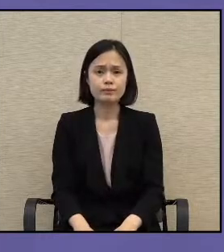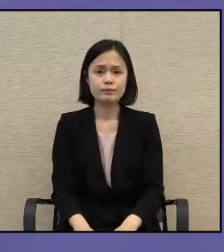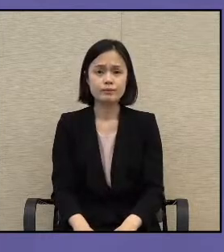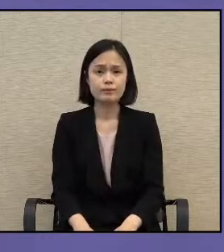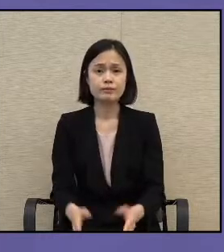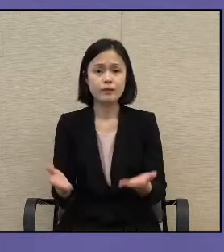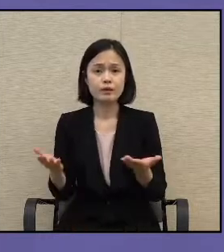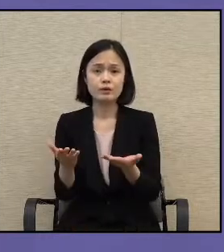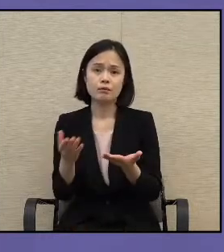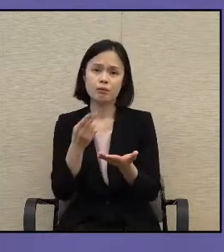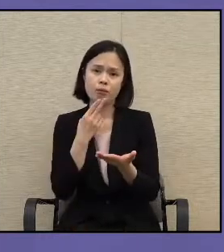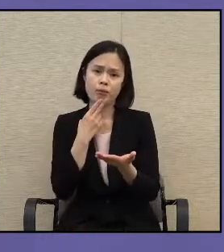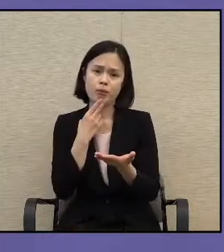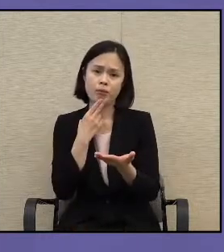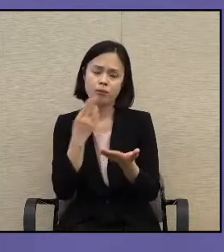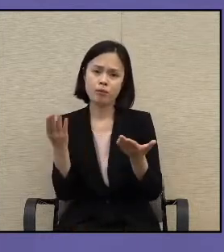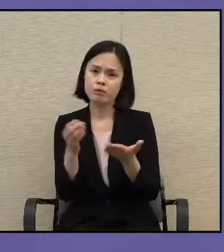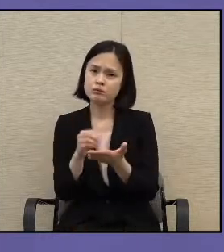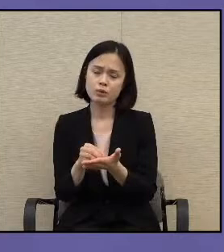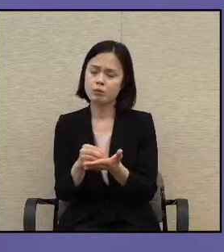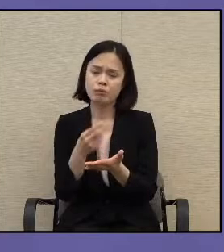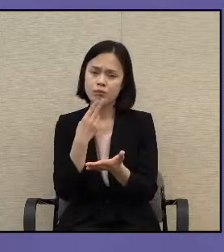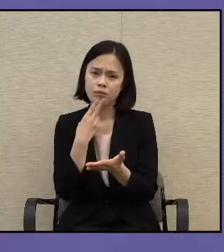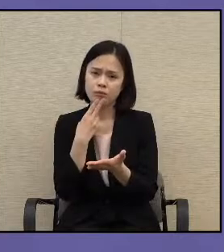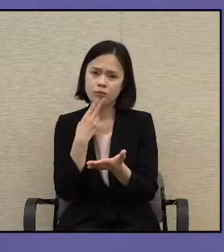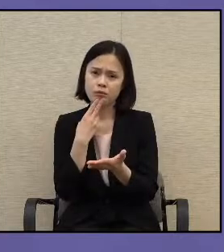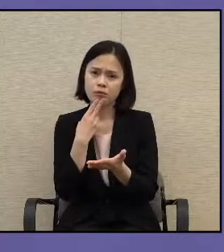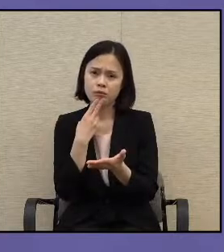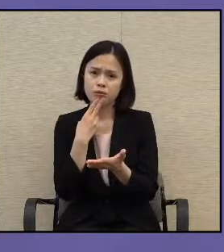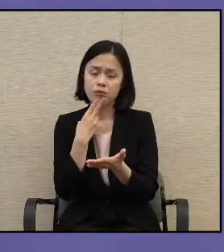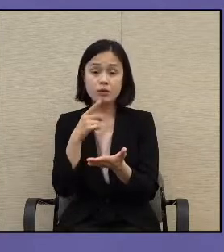실업이 보시면은 이 녹색 선인데